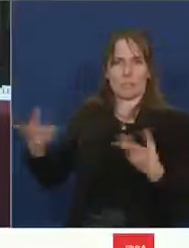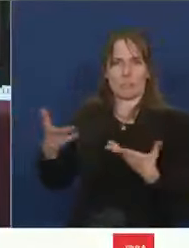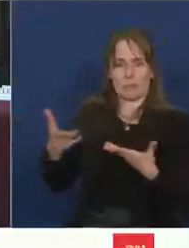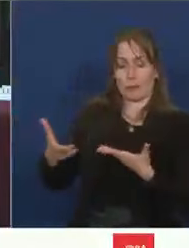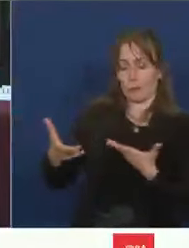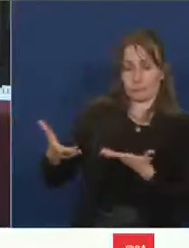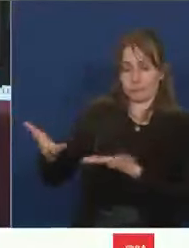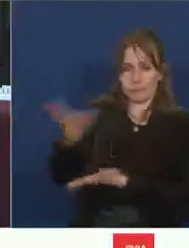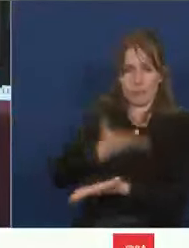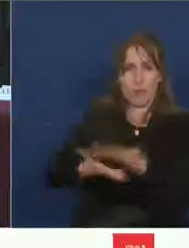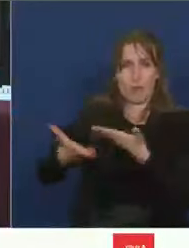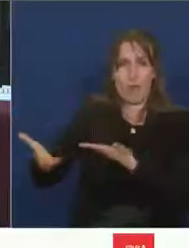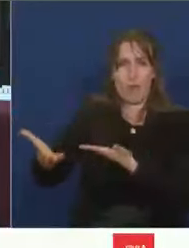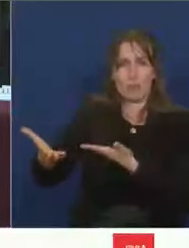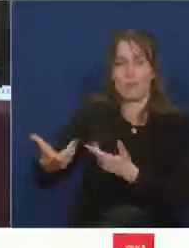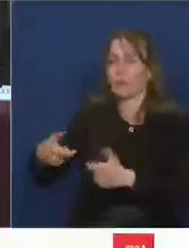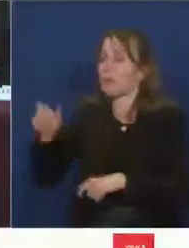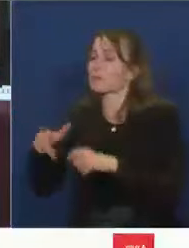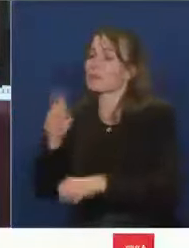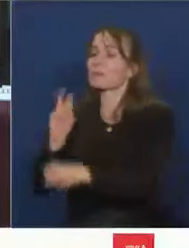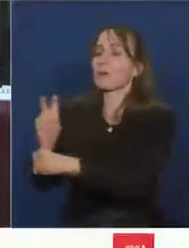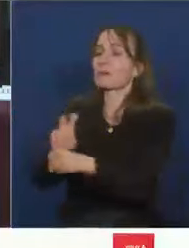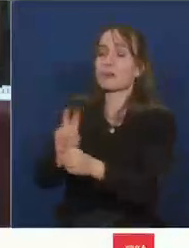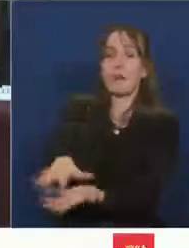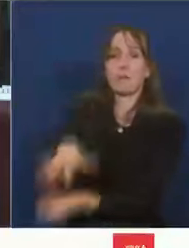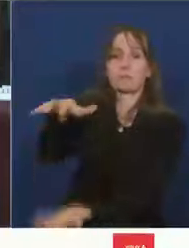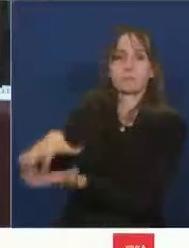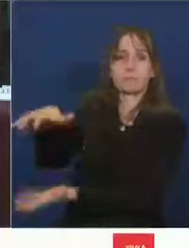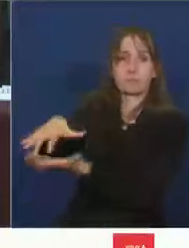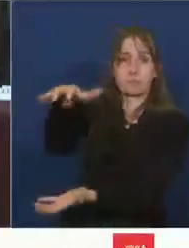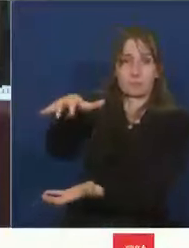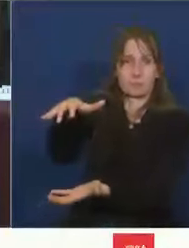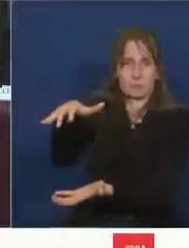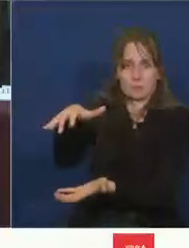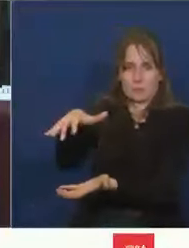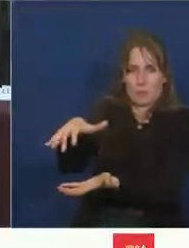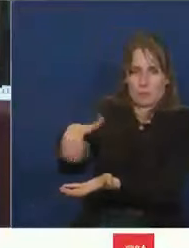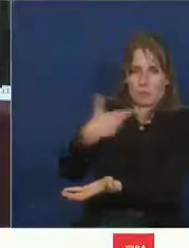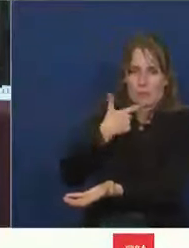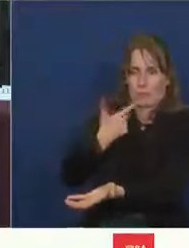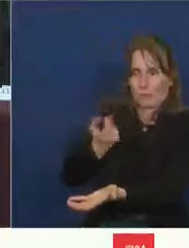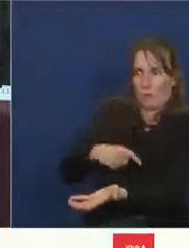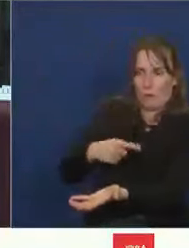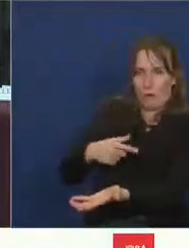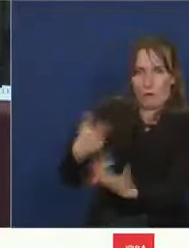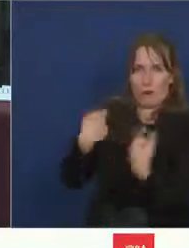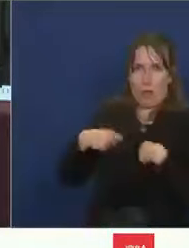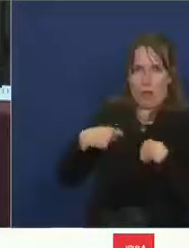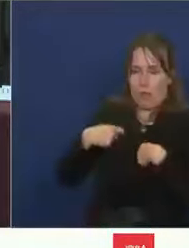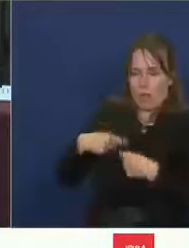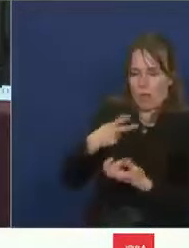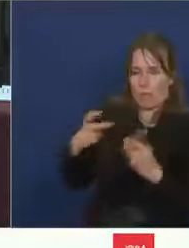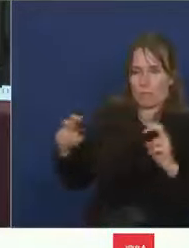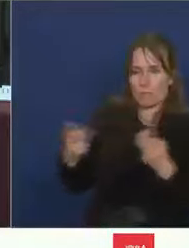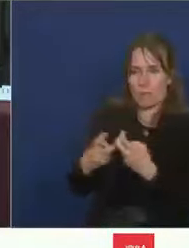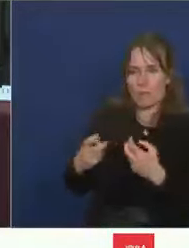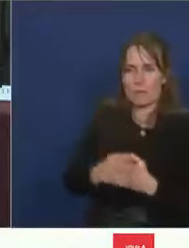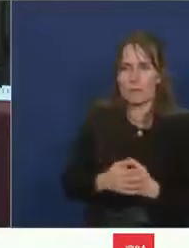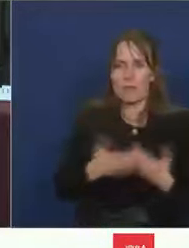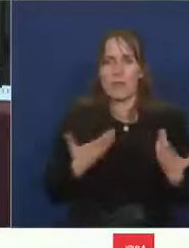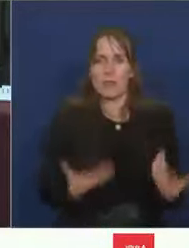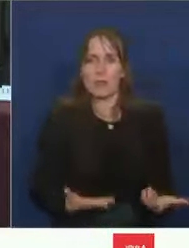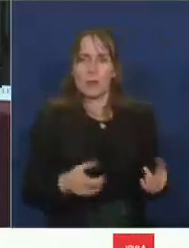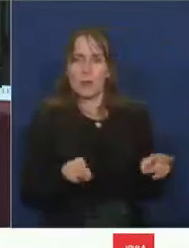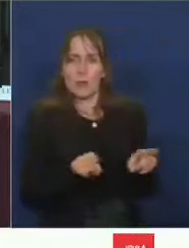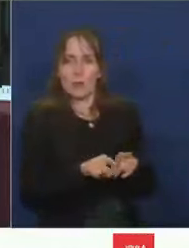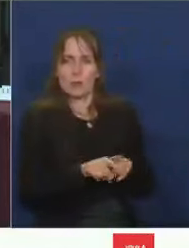proprement exorbitant. Enfin, un poste de radio trompe l'ennui des marchands installés sur leurs chaises pliantes, offrant